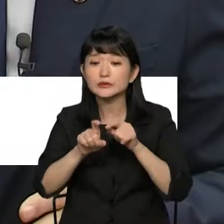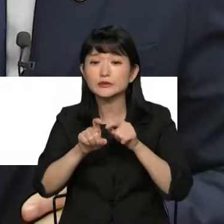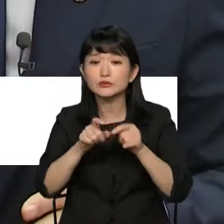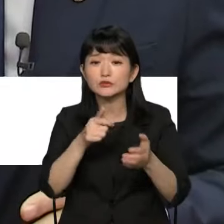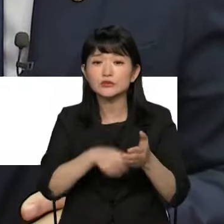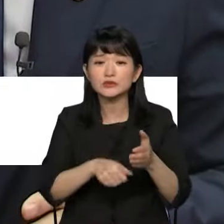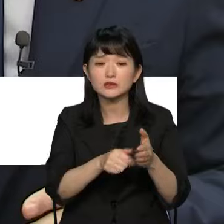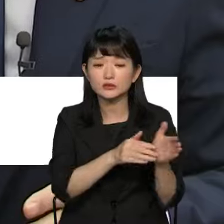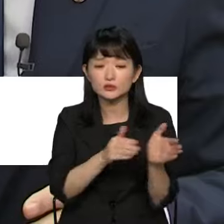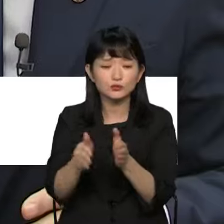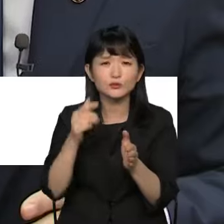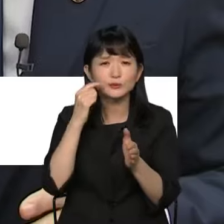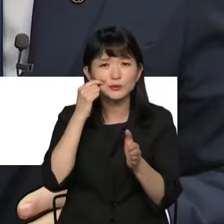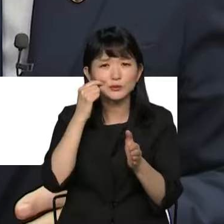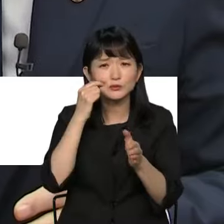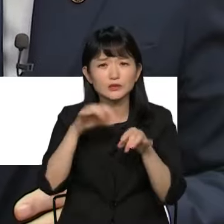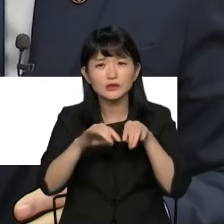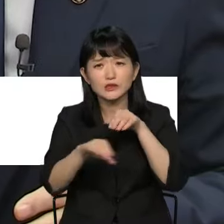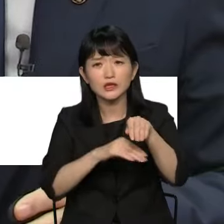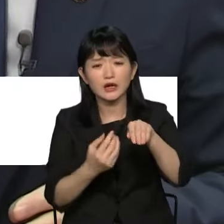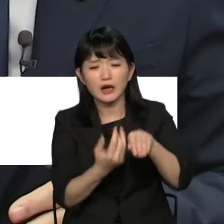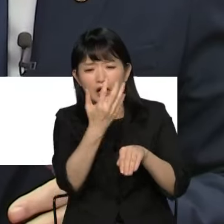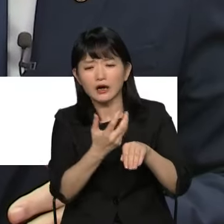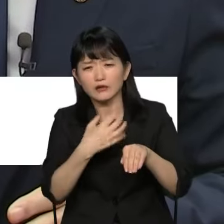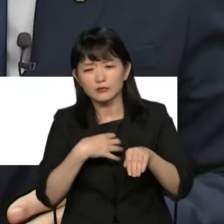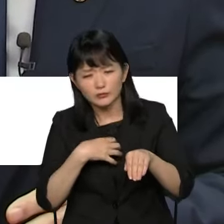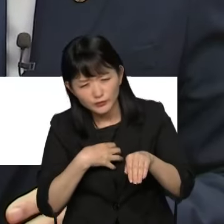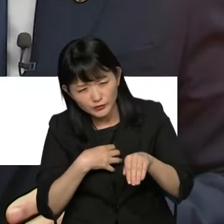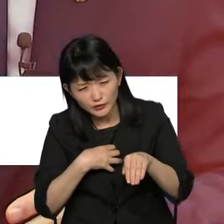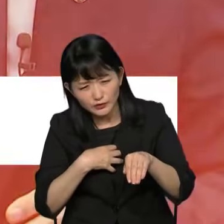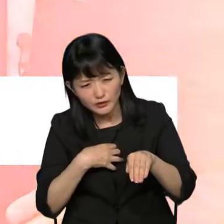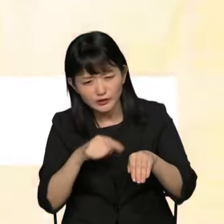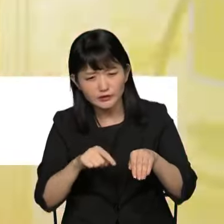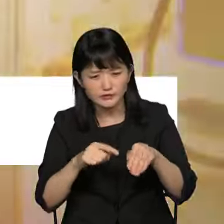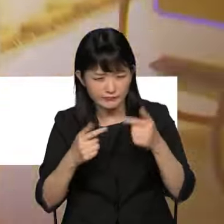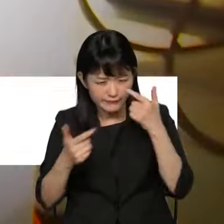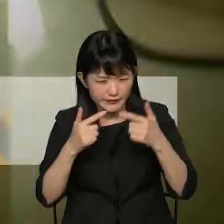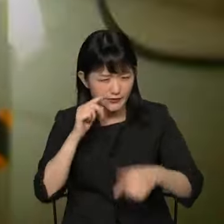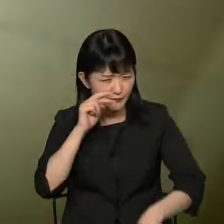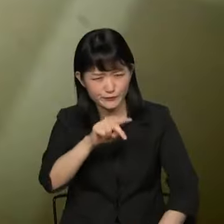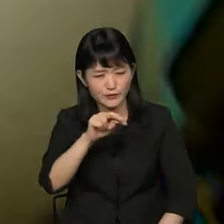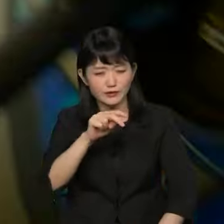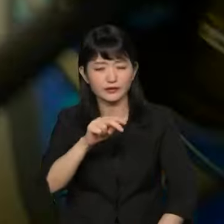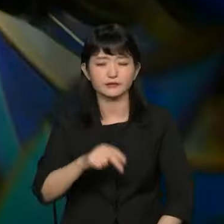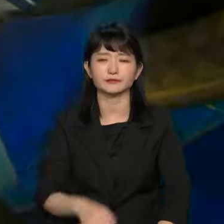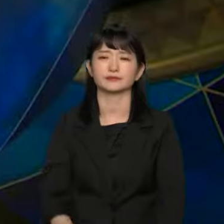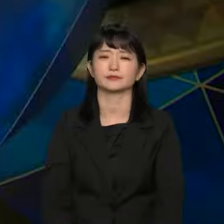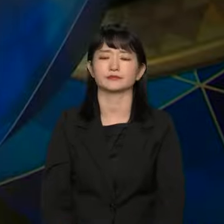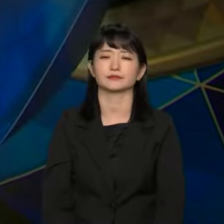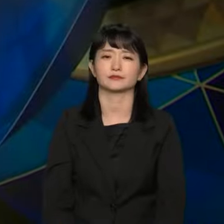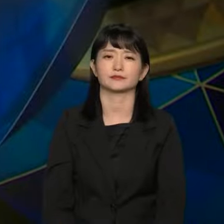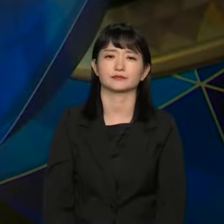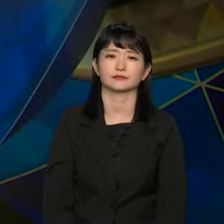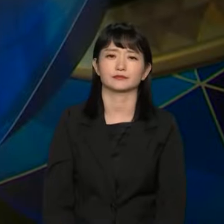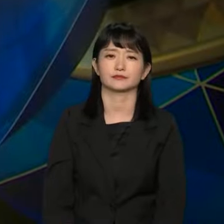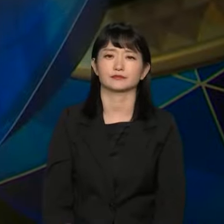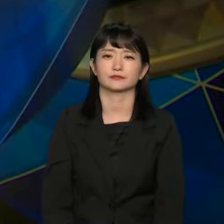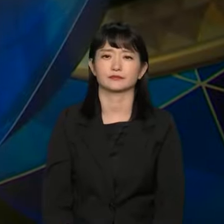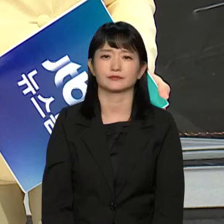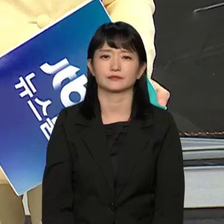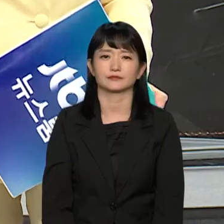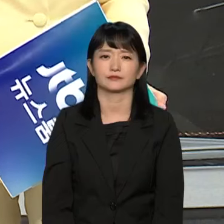때문에 큰 사고로 엎어지지 않을까 분명하게 따지고. JTBC 김필준입니다.